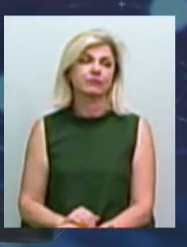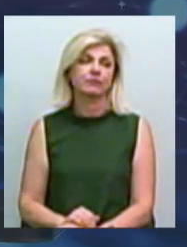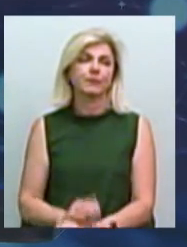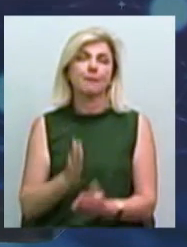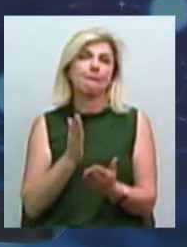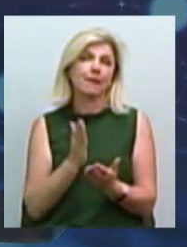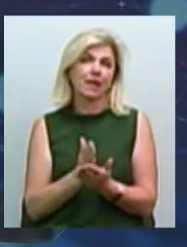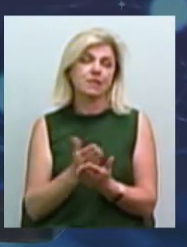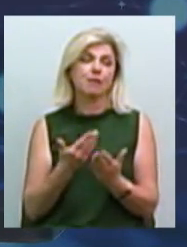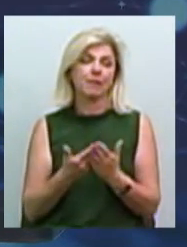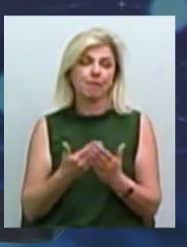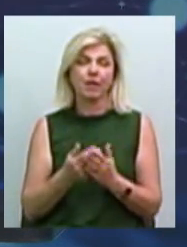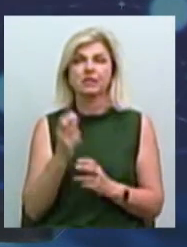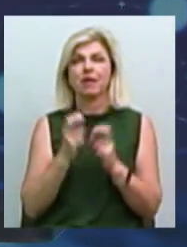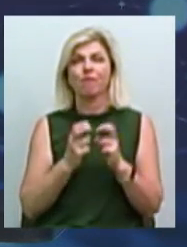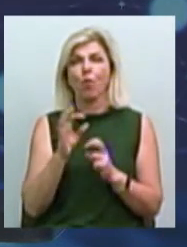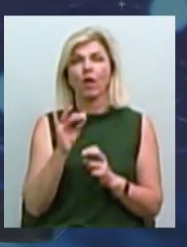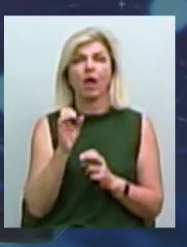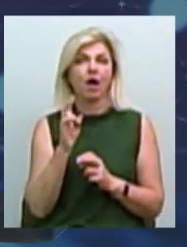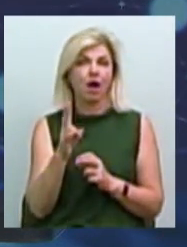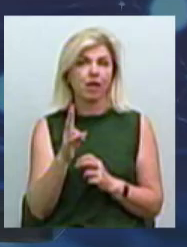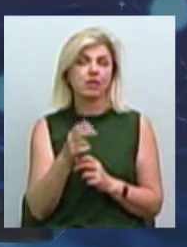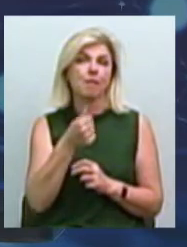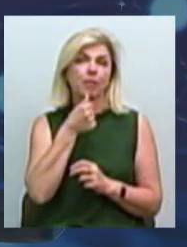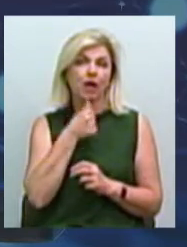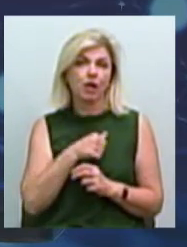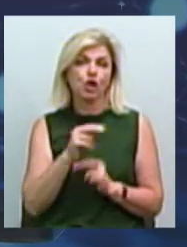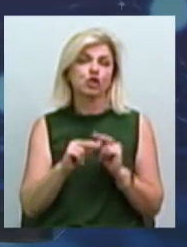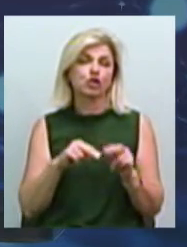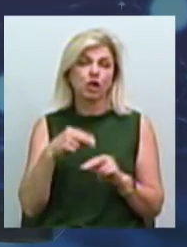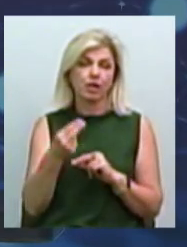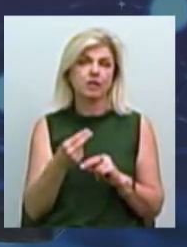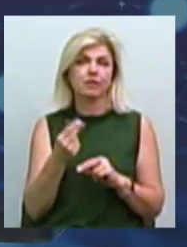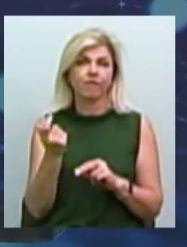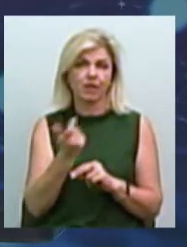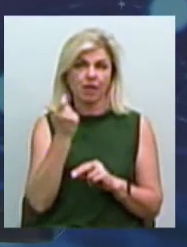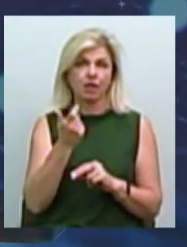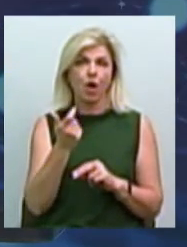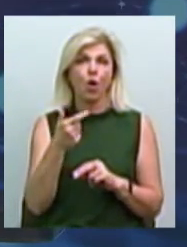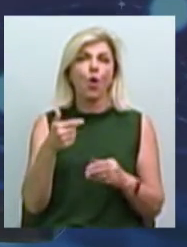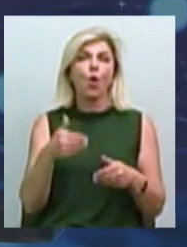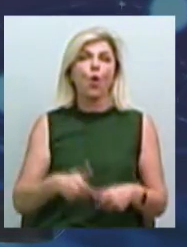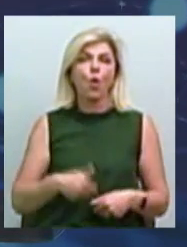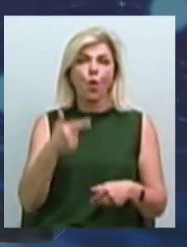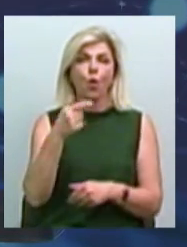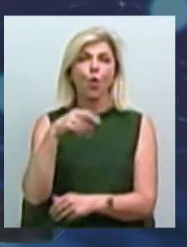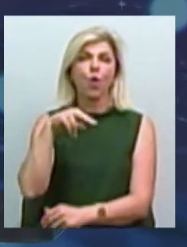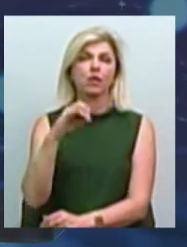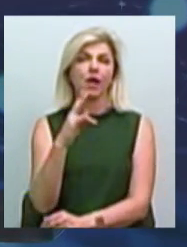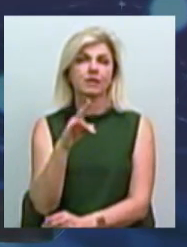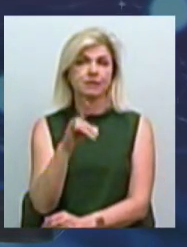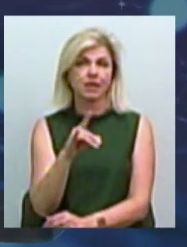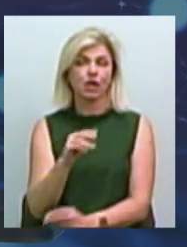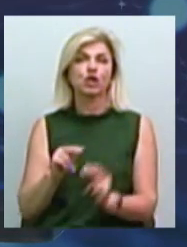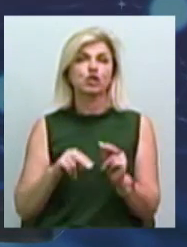пример завода «Океан», да, который, пройдя через владение голландцами, пройдя через владение